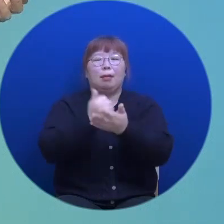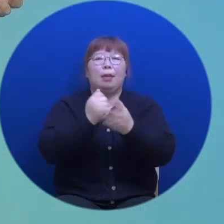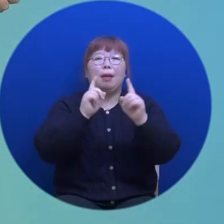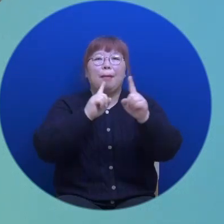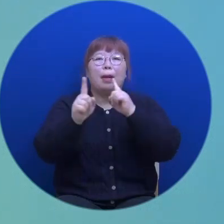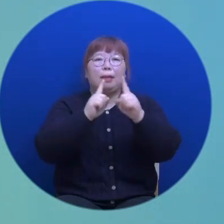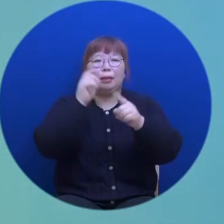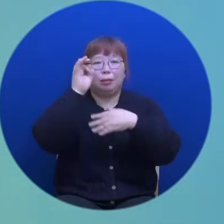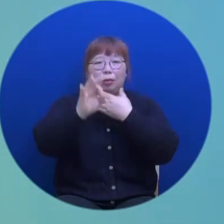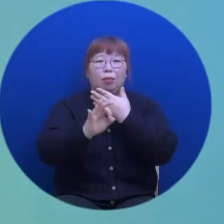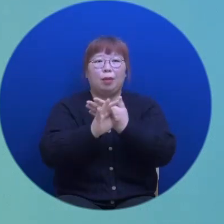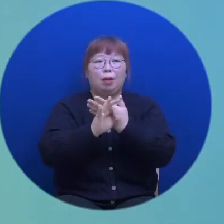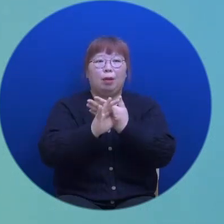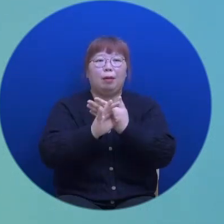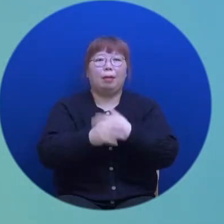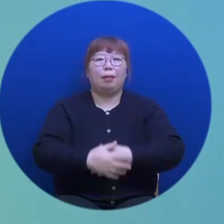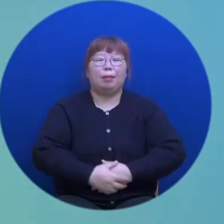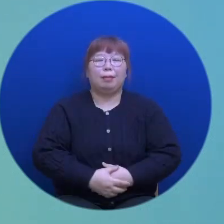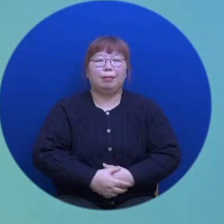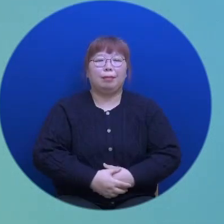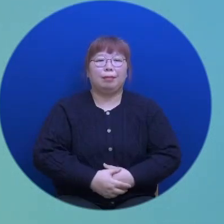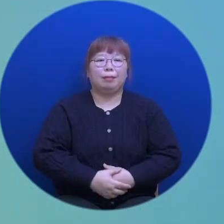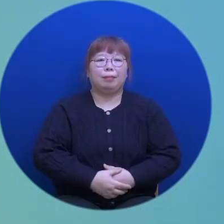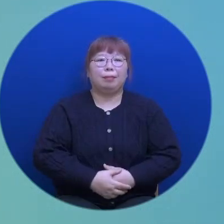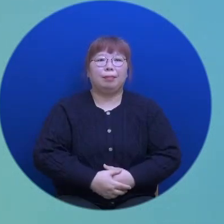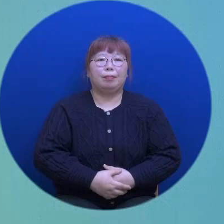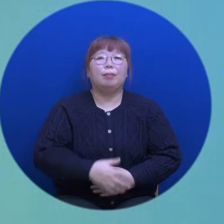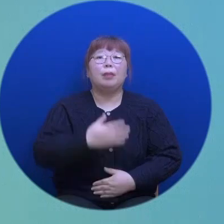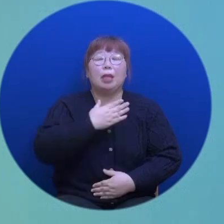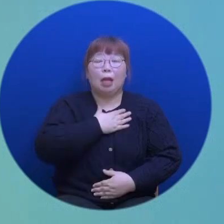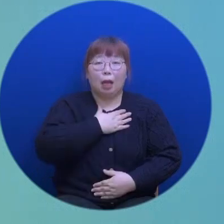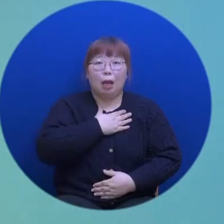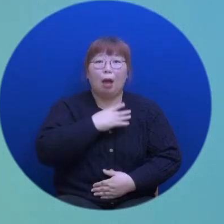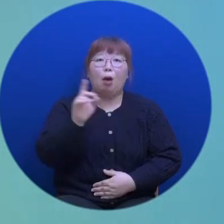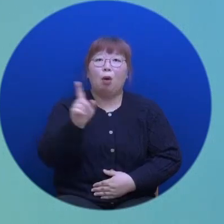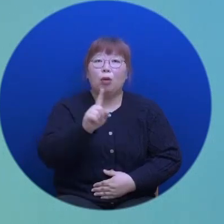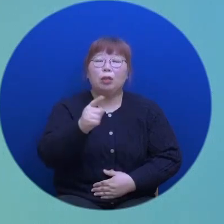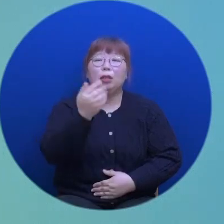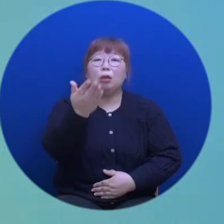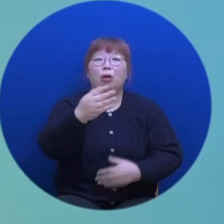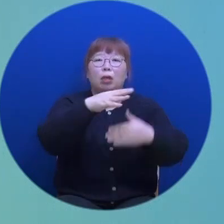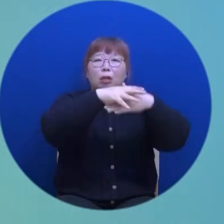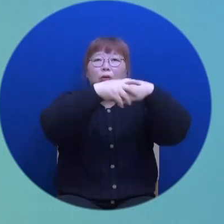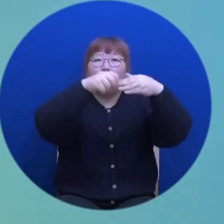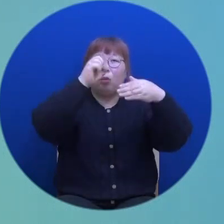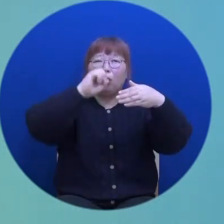말씀은 이렇게 됩니다. 내가 어찌 너를 놓겠으며